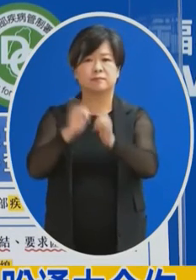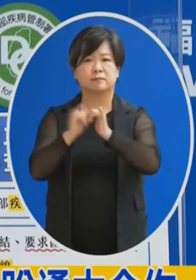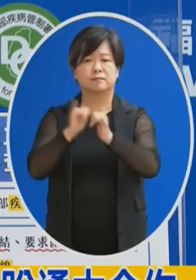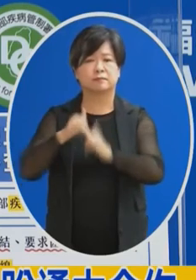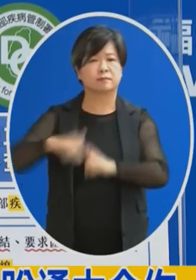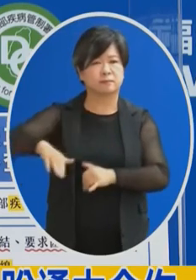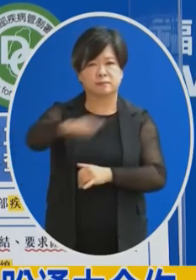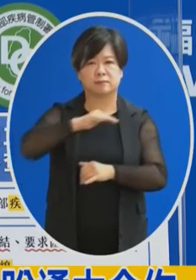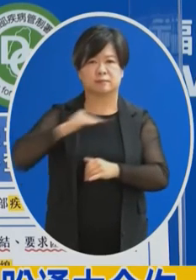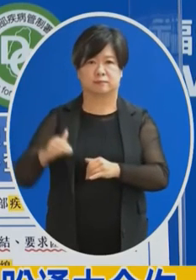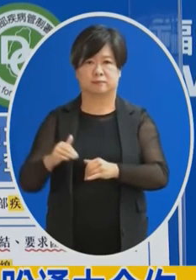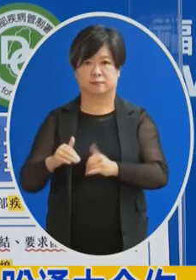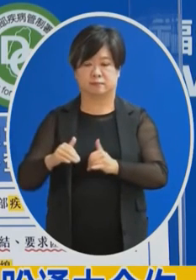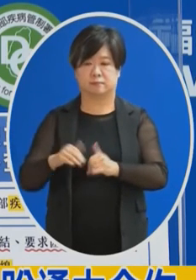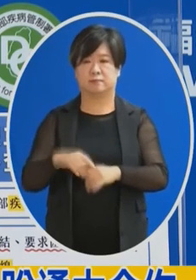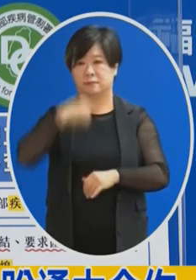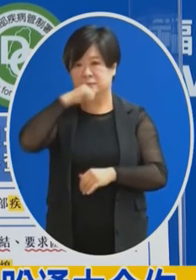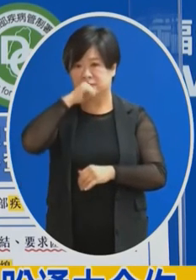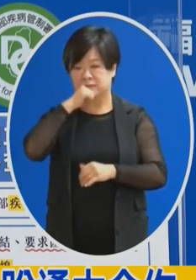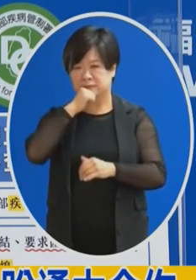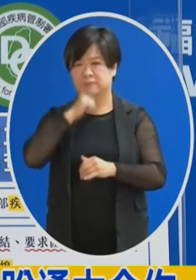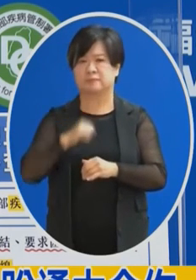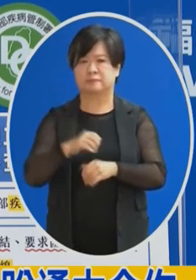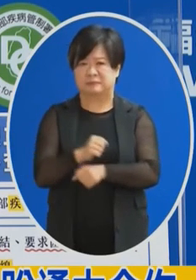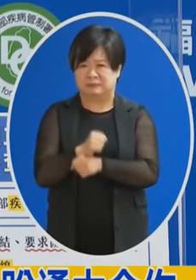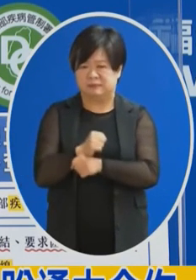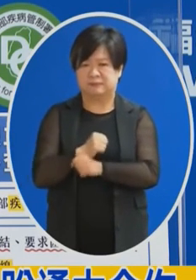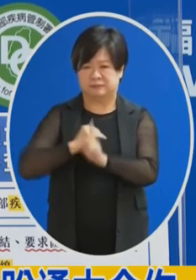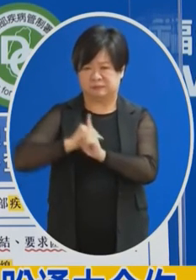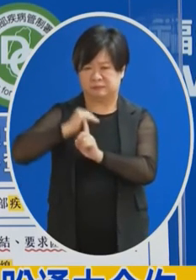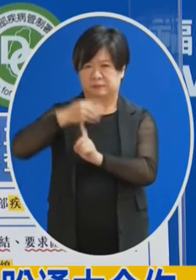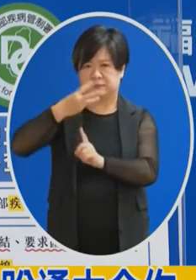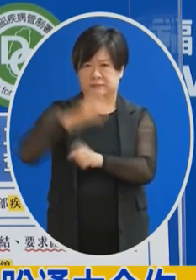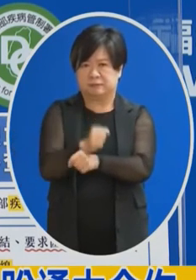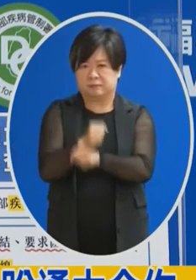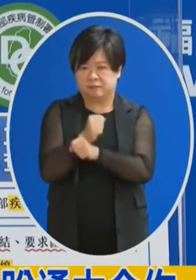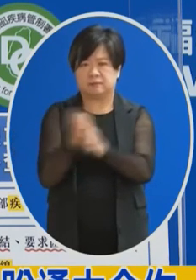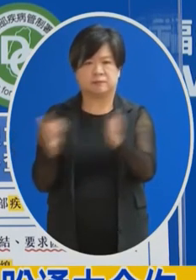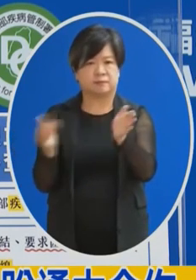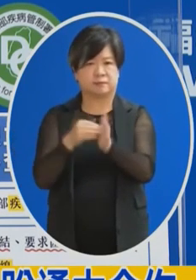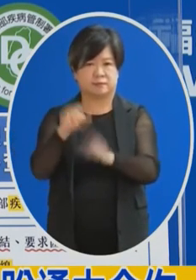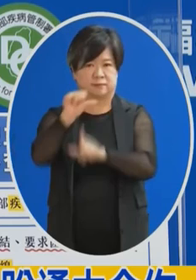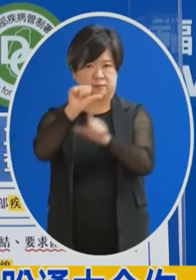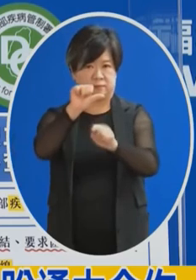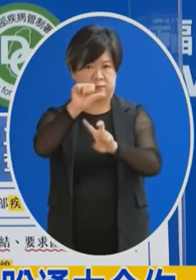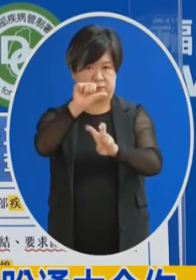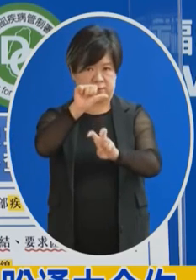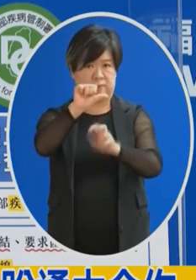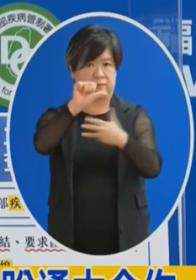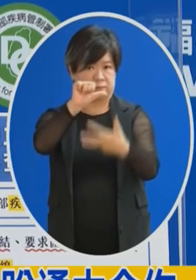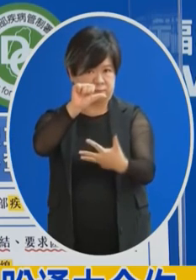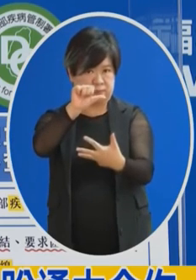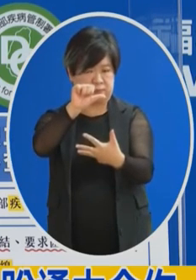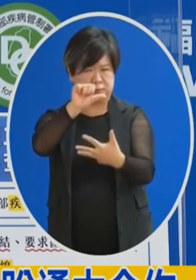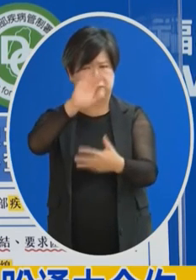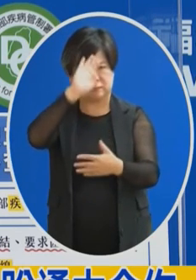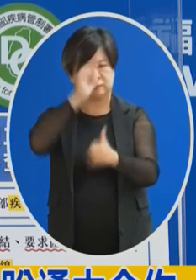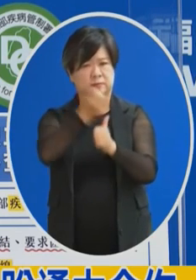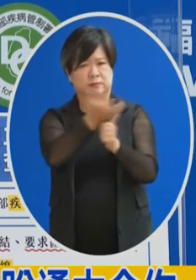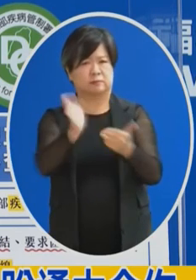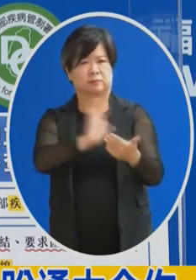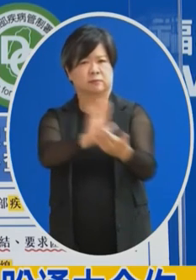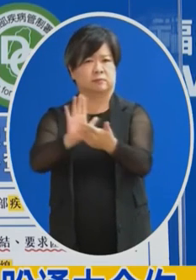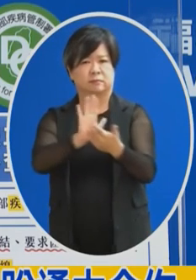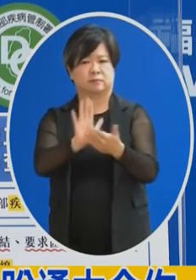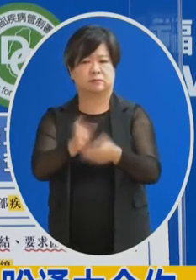下，我们全国三级的部分是到五月，目前的时间是到5月28号。啊，当然疫情我们都还是指挥中心这